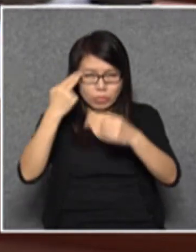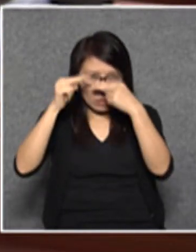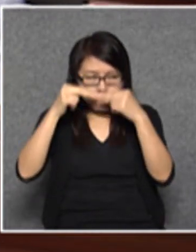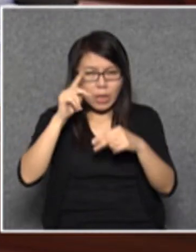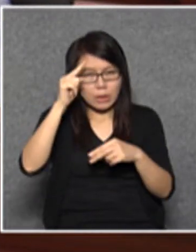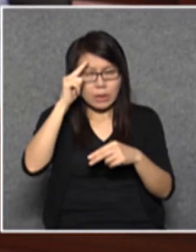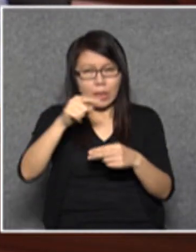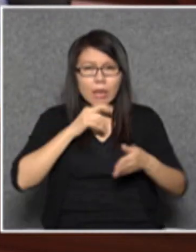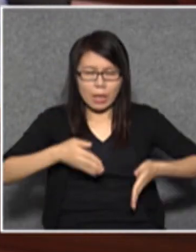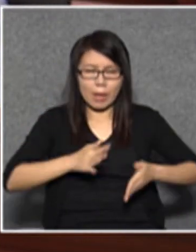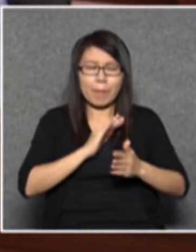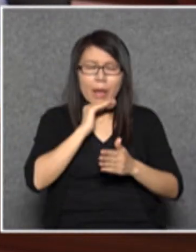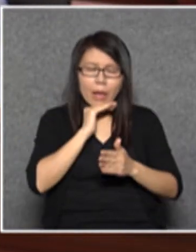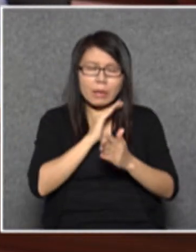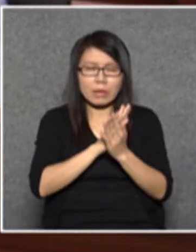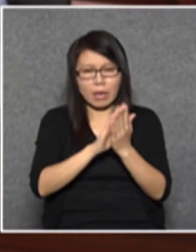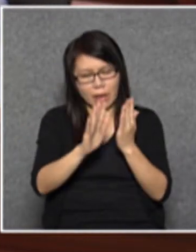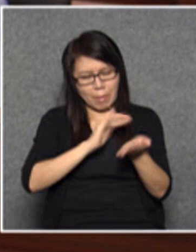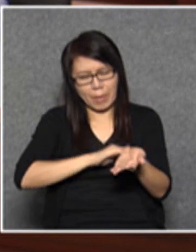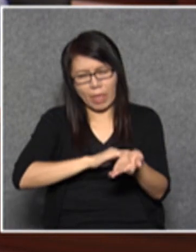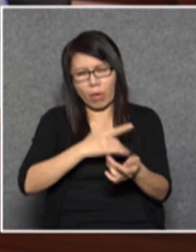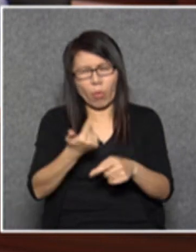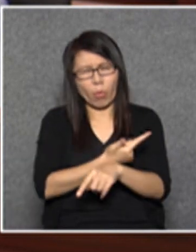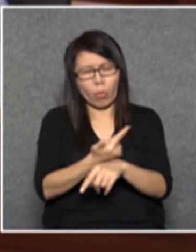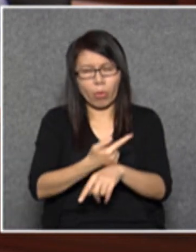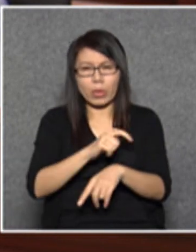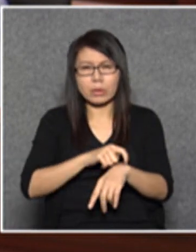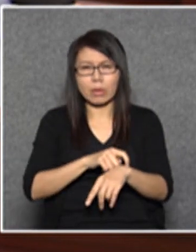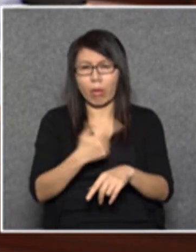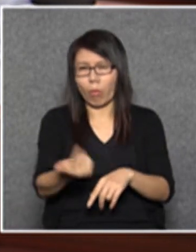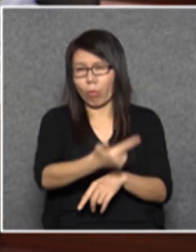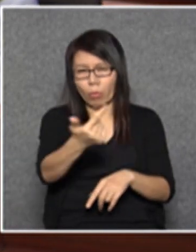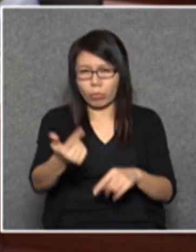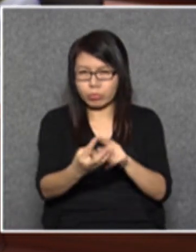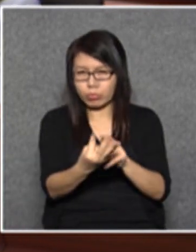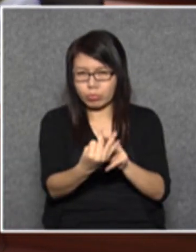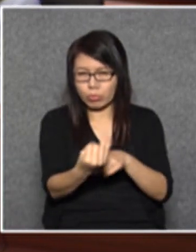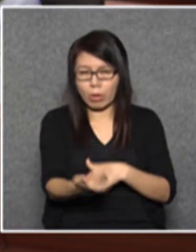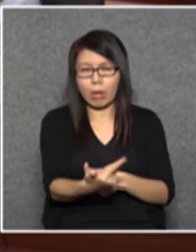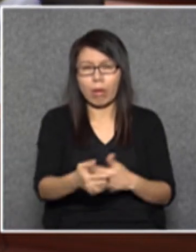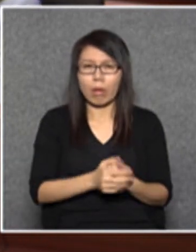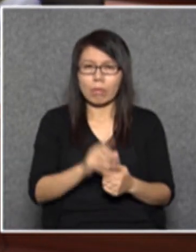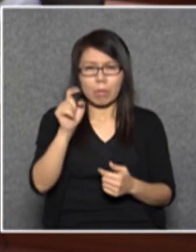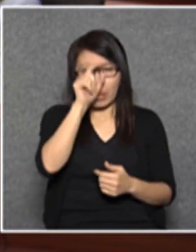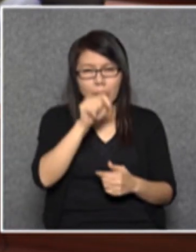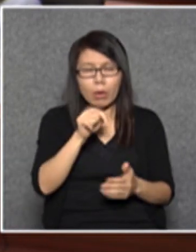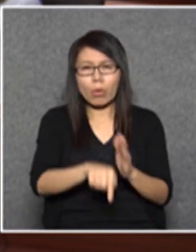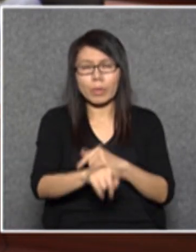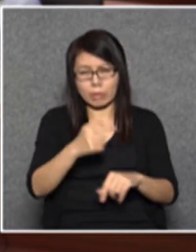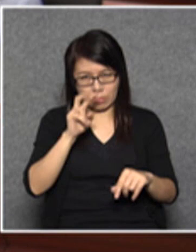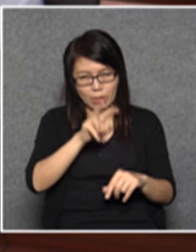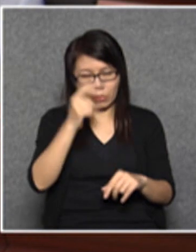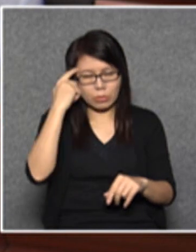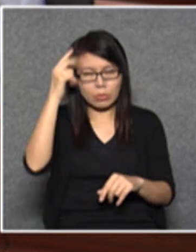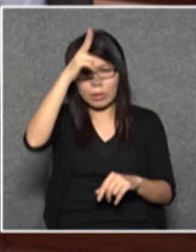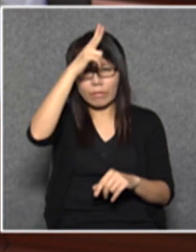們在街政的輪候的時間也都非常長，這些情況比比皆是。咁呢個問題咧，亦都係反映咗政府喺